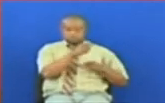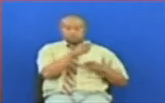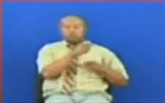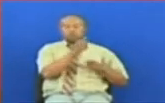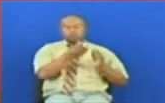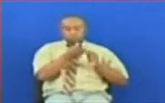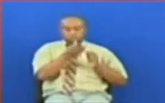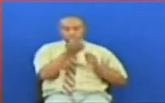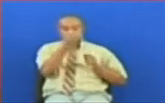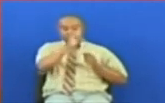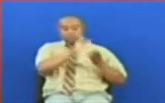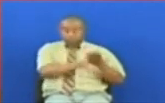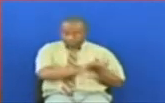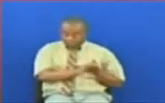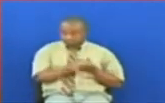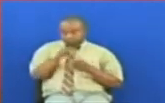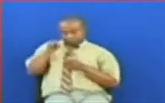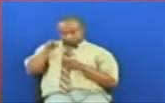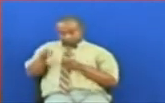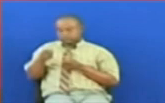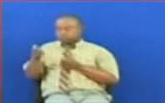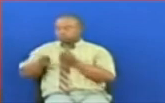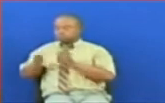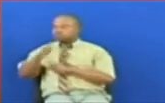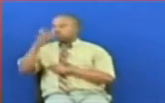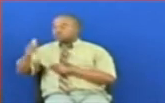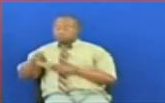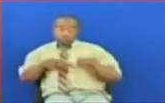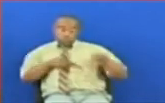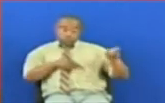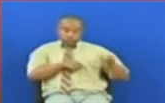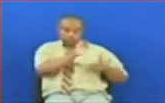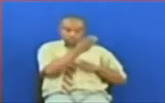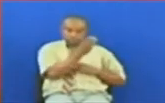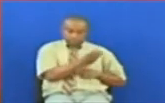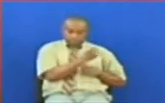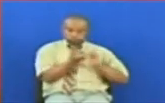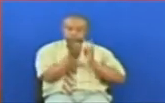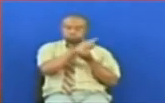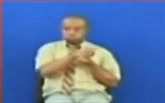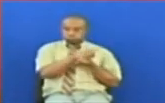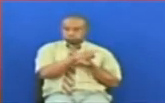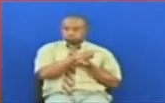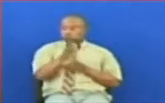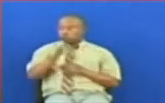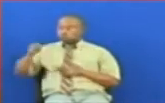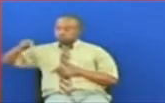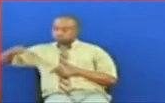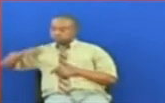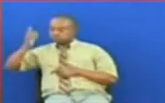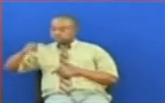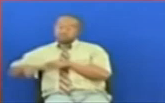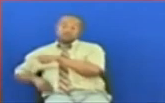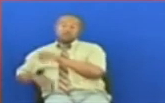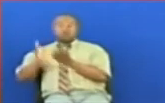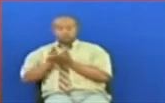ameteuliwa atakaa miaka mitatu halafu atatoka, atateuliwa mkurugenzi mwingine kwa upande mwingine wa muungano. Ni jambo